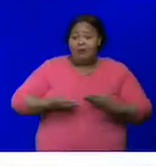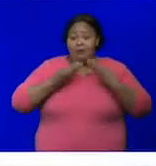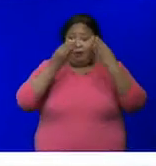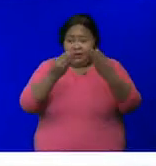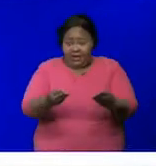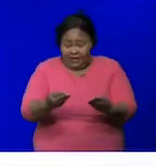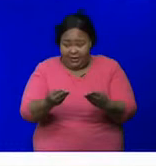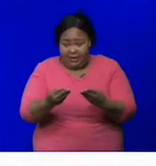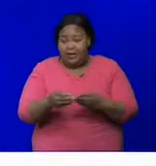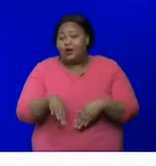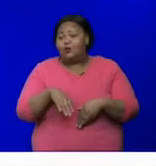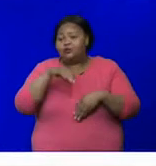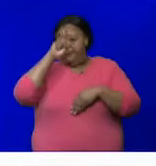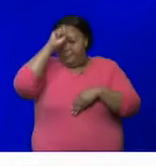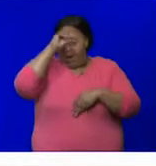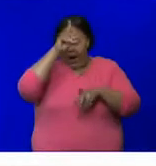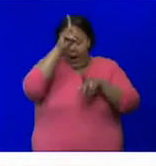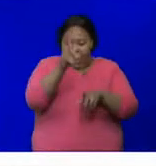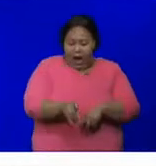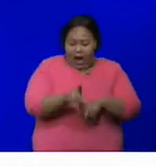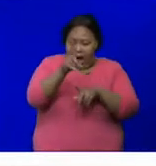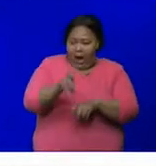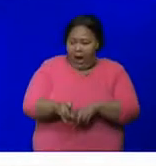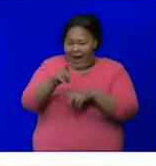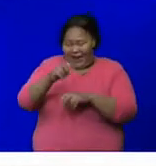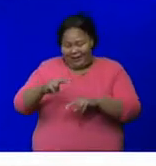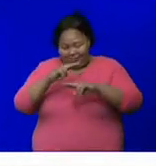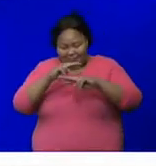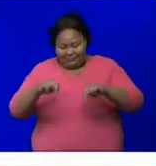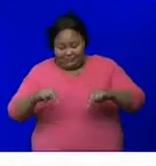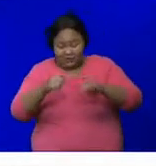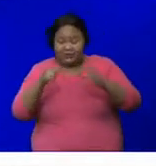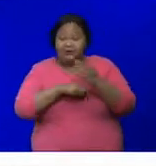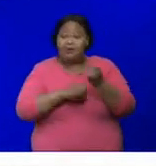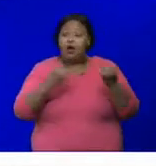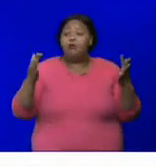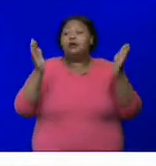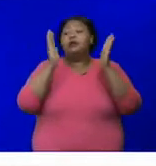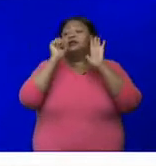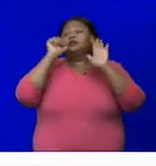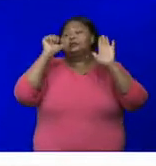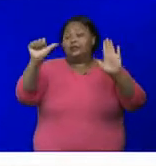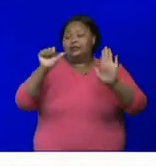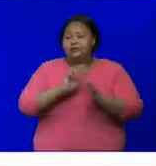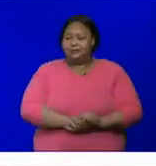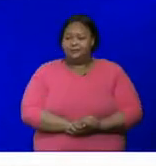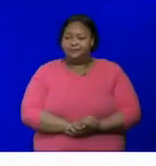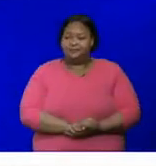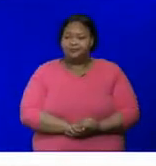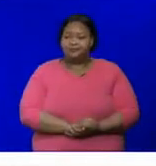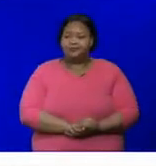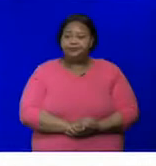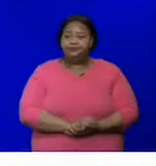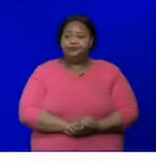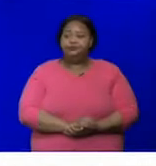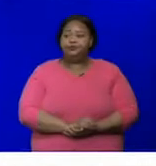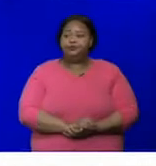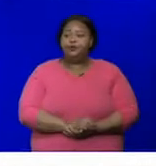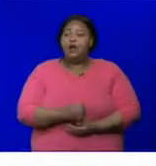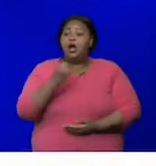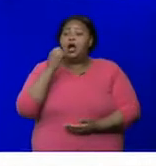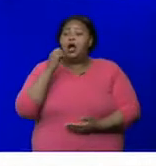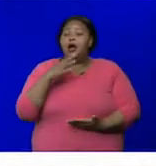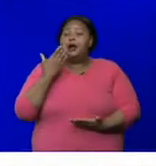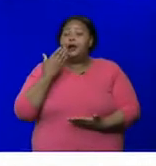prospecting licenses letisithupha. Nyalo nje sesidishe out ama prospecting licenses